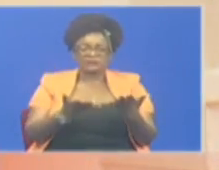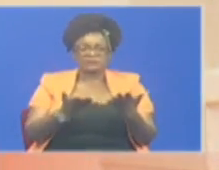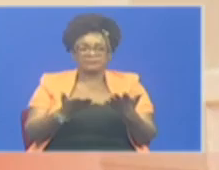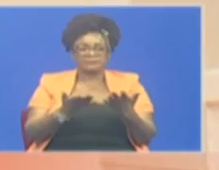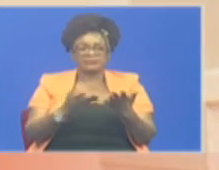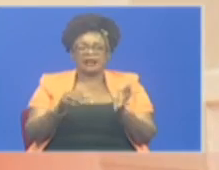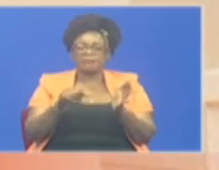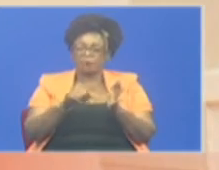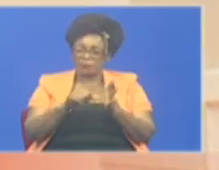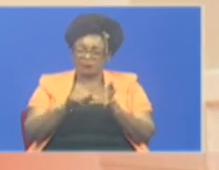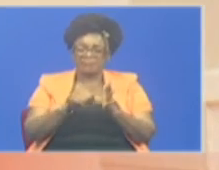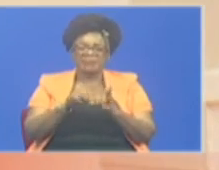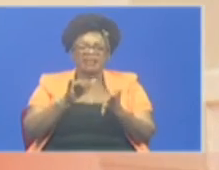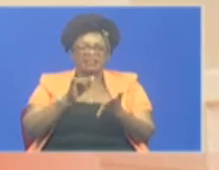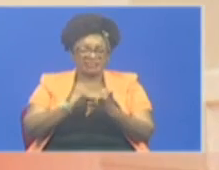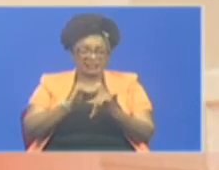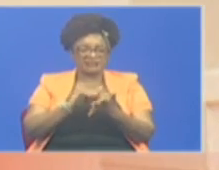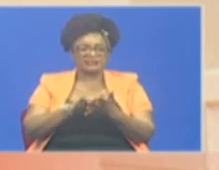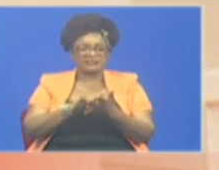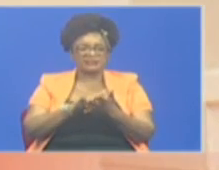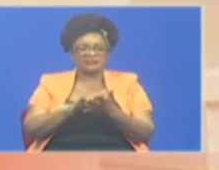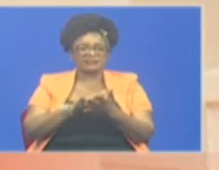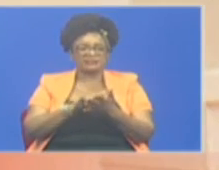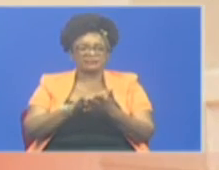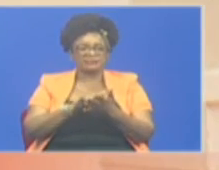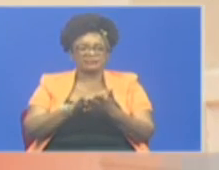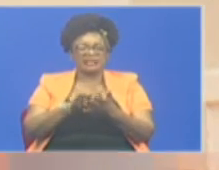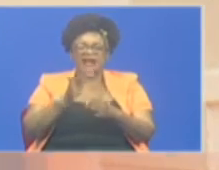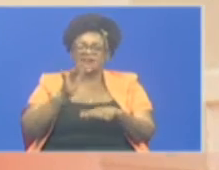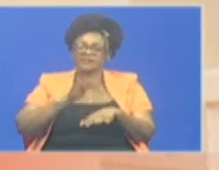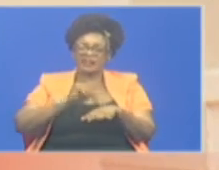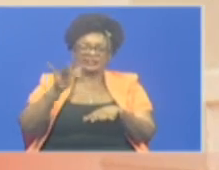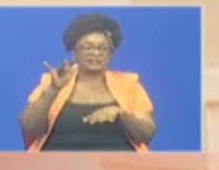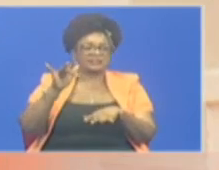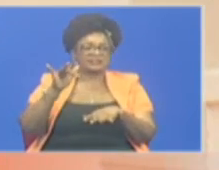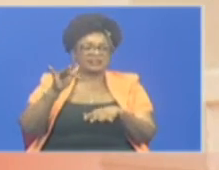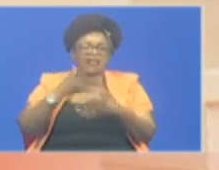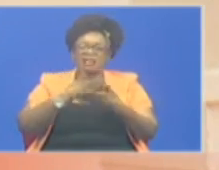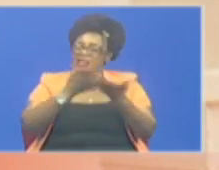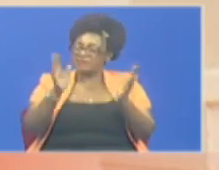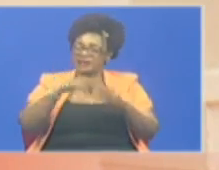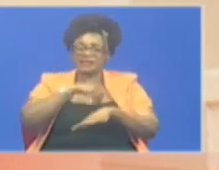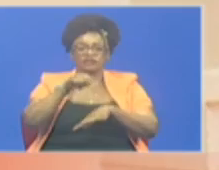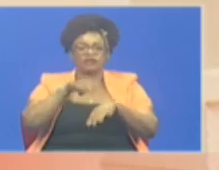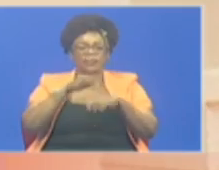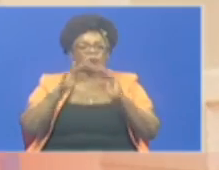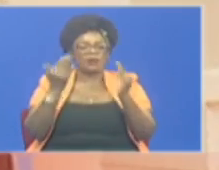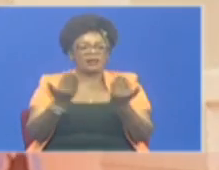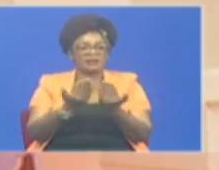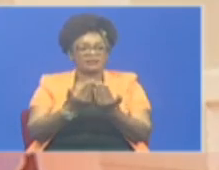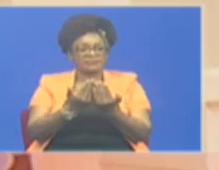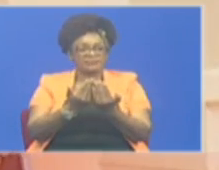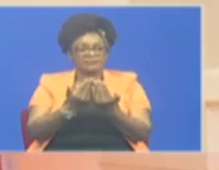ambaye inakumba karibu kila taifa duniani.